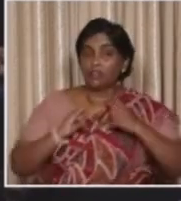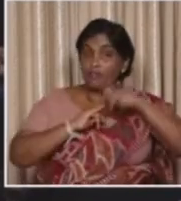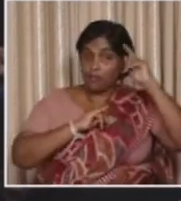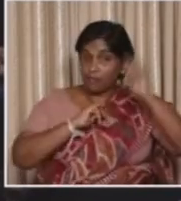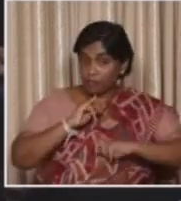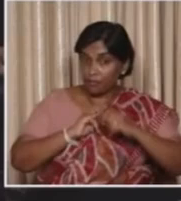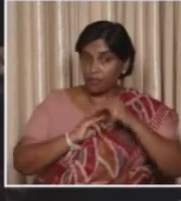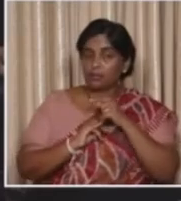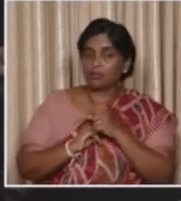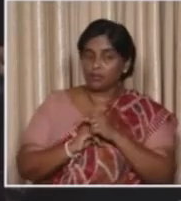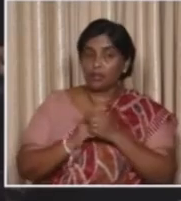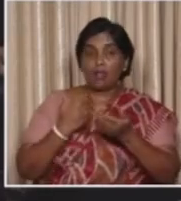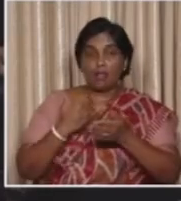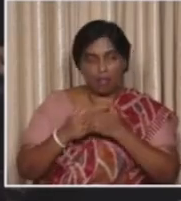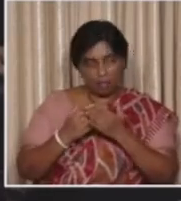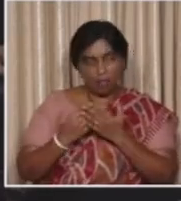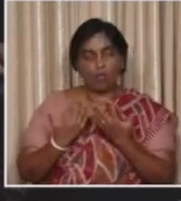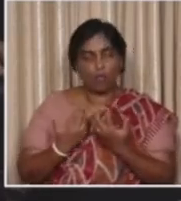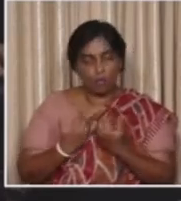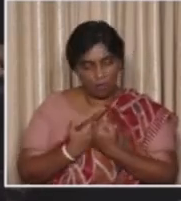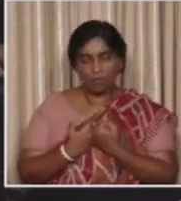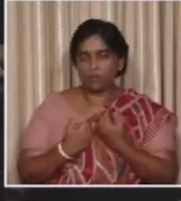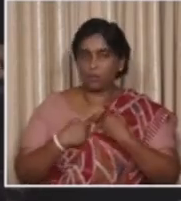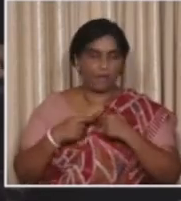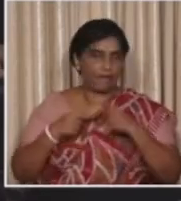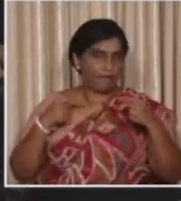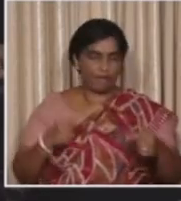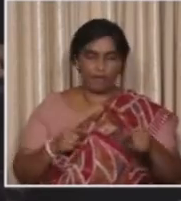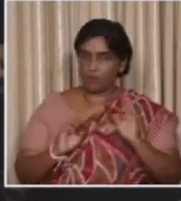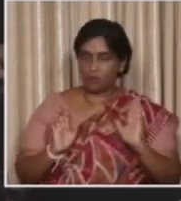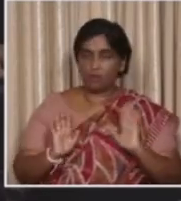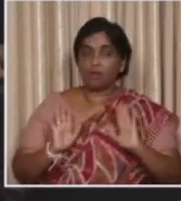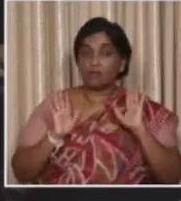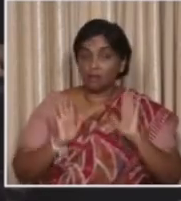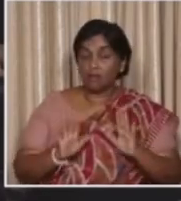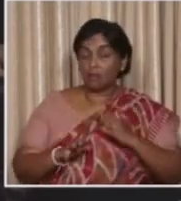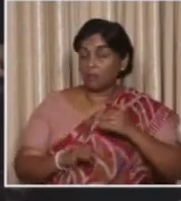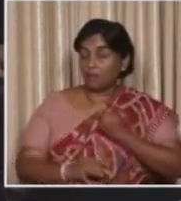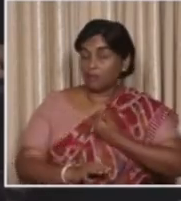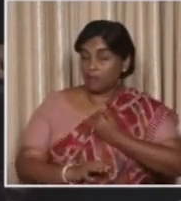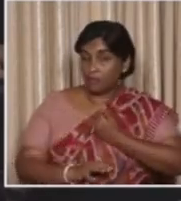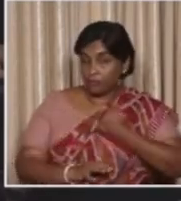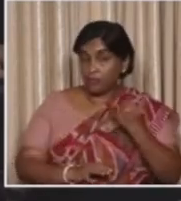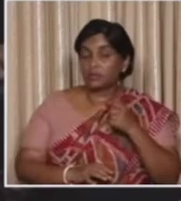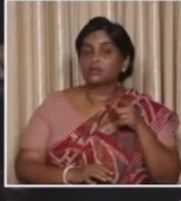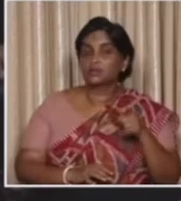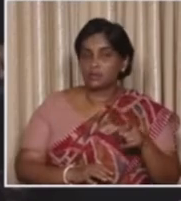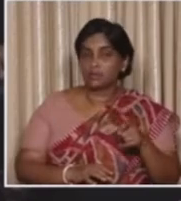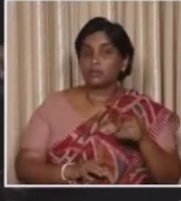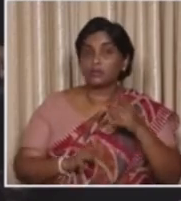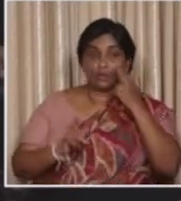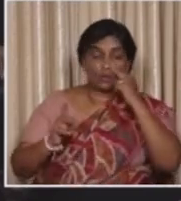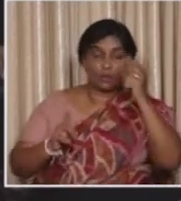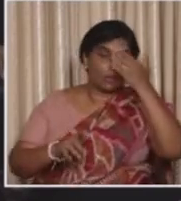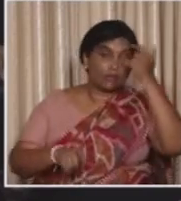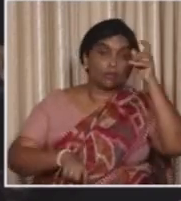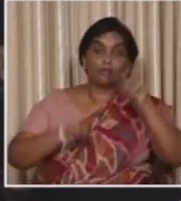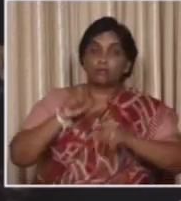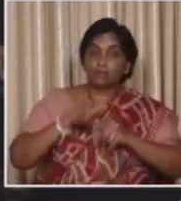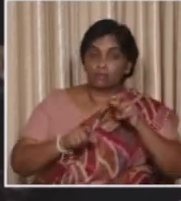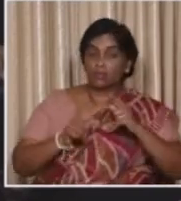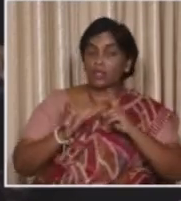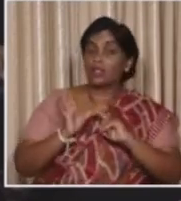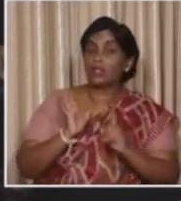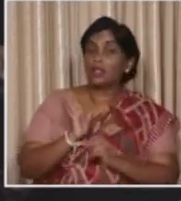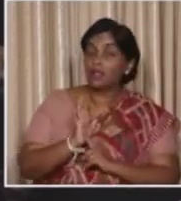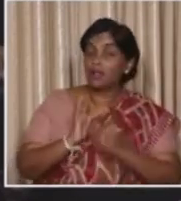විශ්වවිද්‍යාලේ හදන්න ඕනි. ඒ ගැන අපේ විරුද්ධත්වයක් නැහැ. හැබැයි ප්‍රමුඛතාවය දෙන්න ඕනි මේ කඳුකර දෙමළ ජනතාවට උසස්